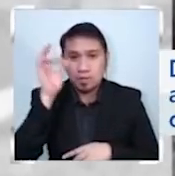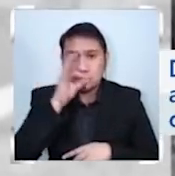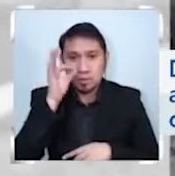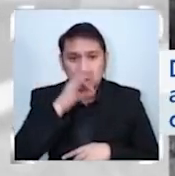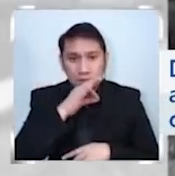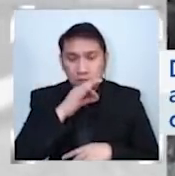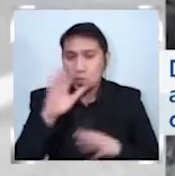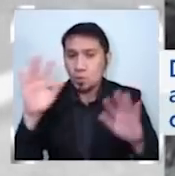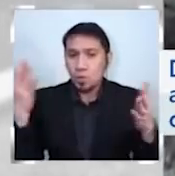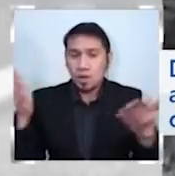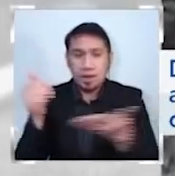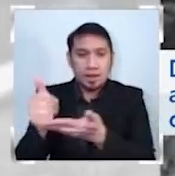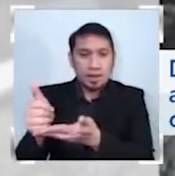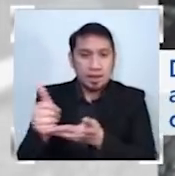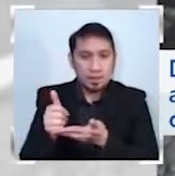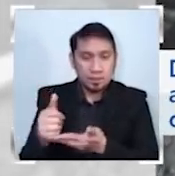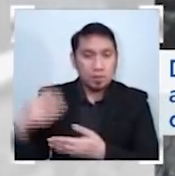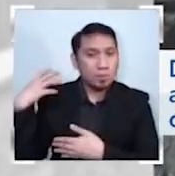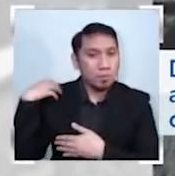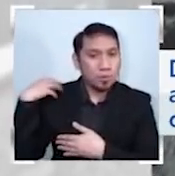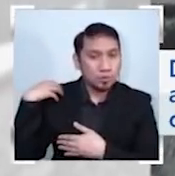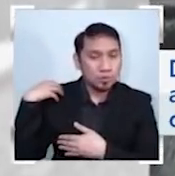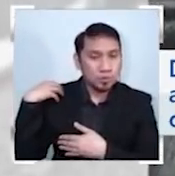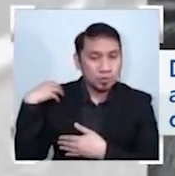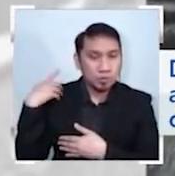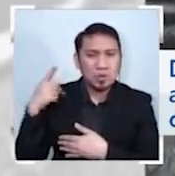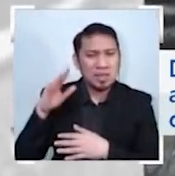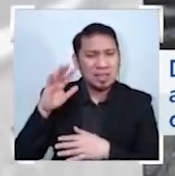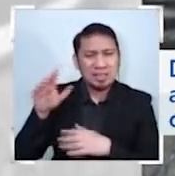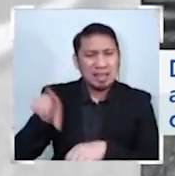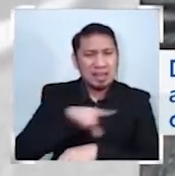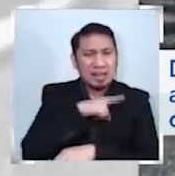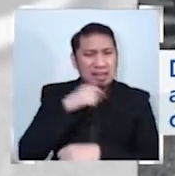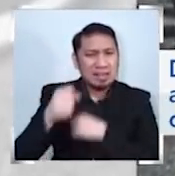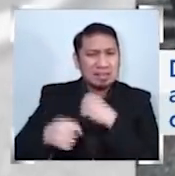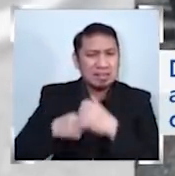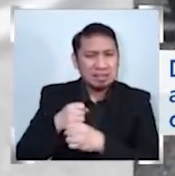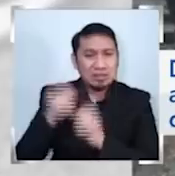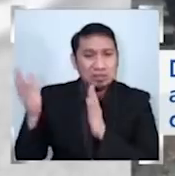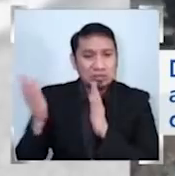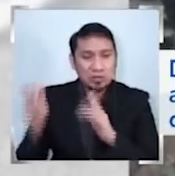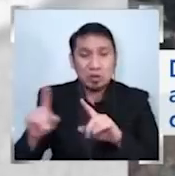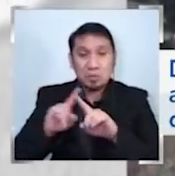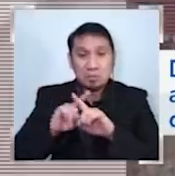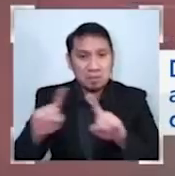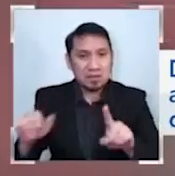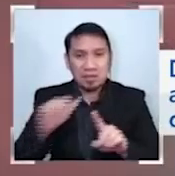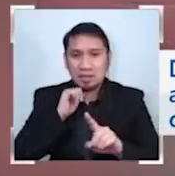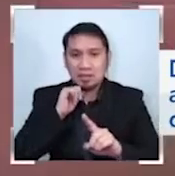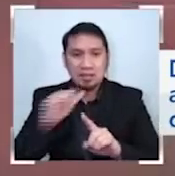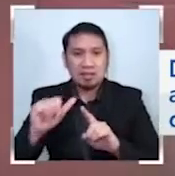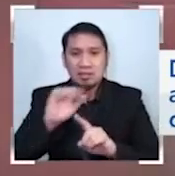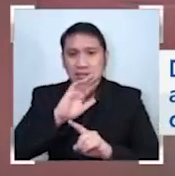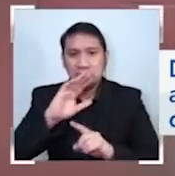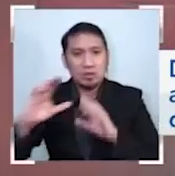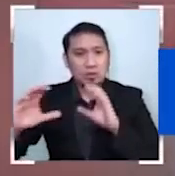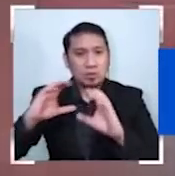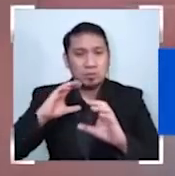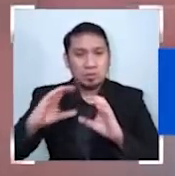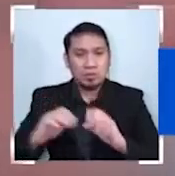tinulungan ng dating employer na ilang taon ding pinagsilbihan at bagkus hindi na raw kinausap pa. Kami miss mo,